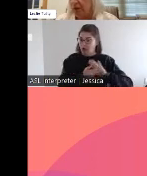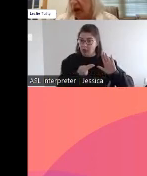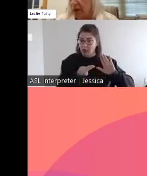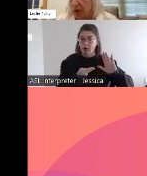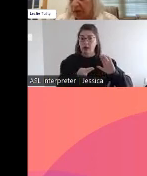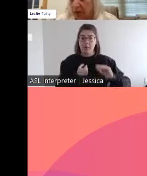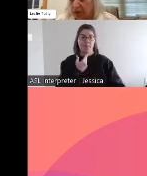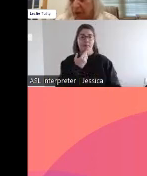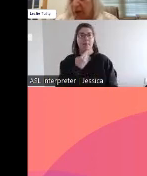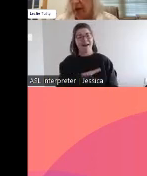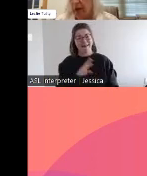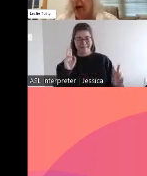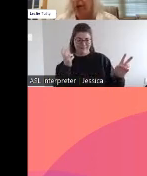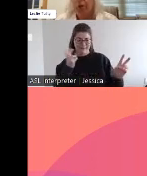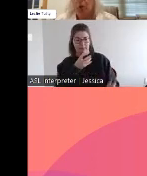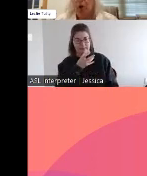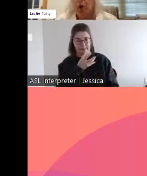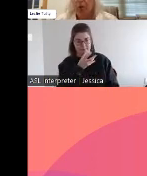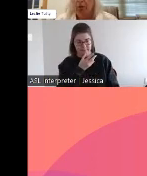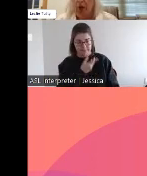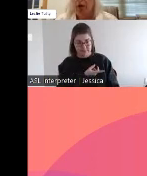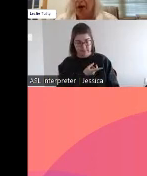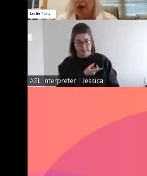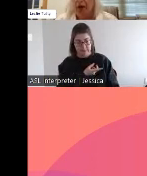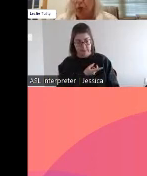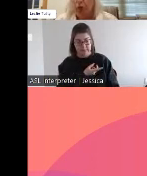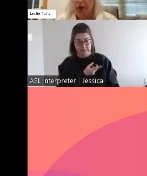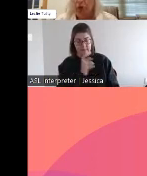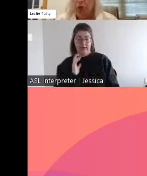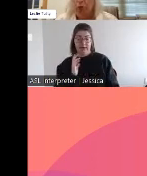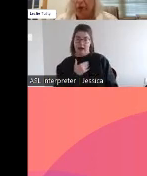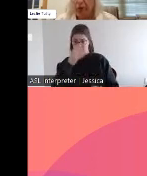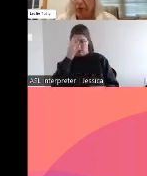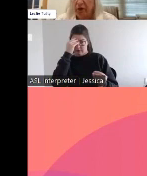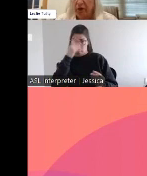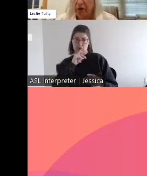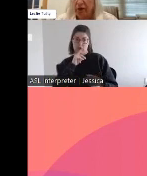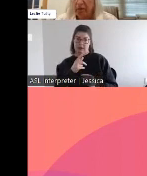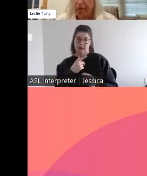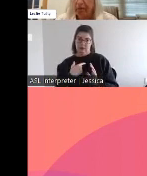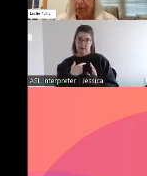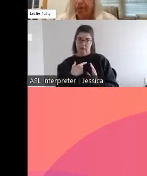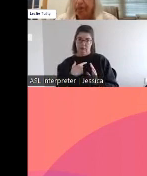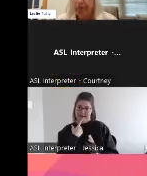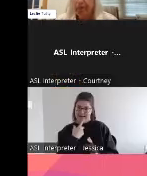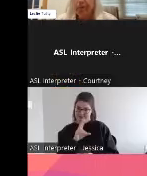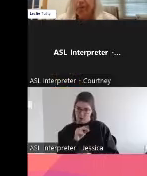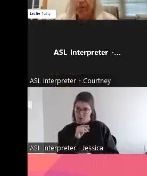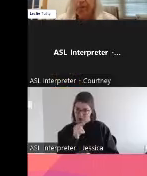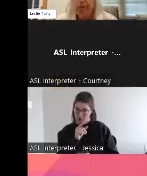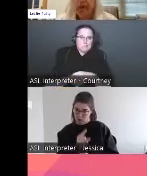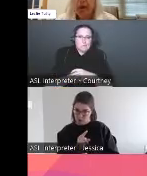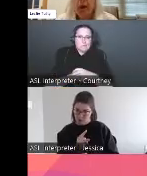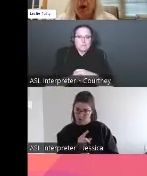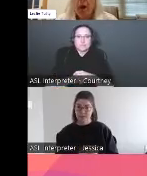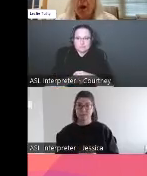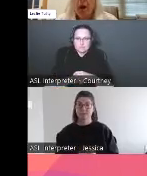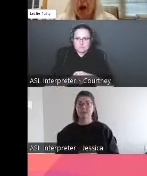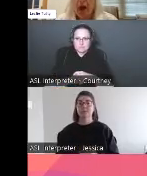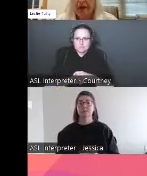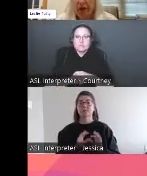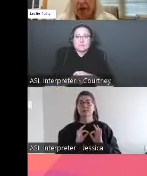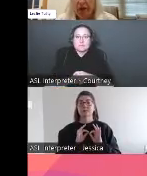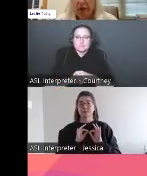donc qui vivent de la violence conjugale sont souvent stéréotypées comme étant des mauvaises mères. Donc,